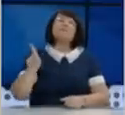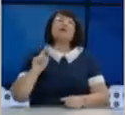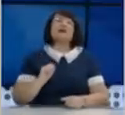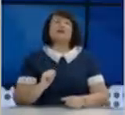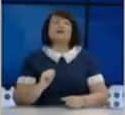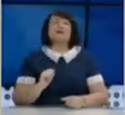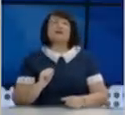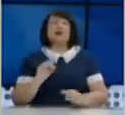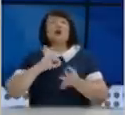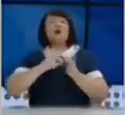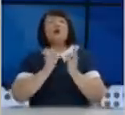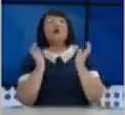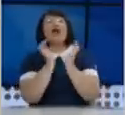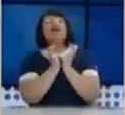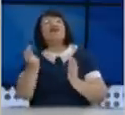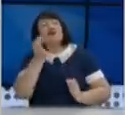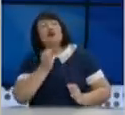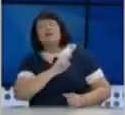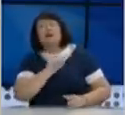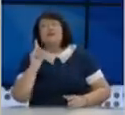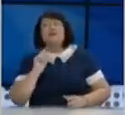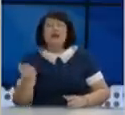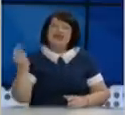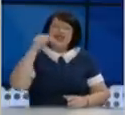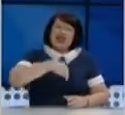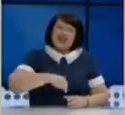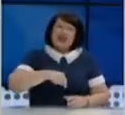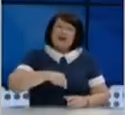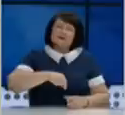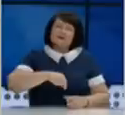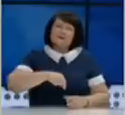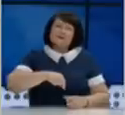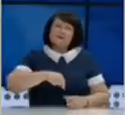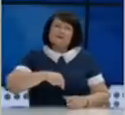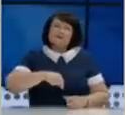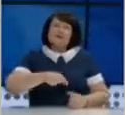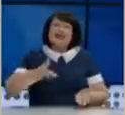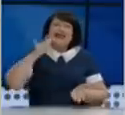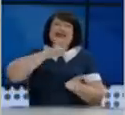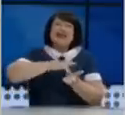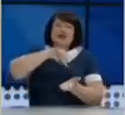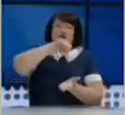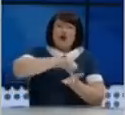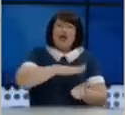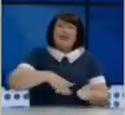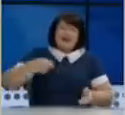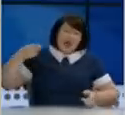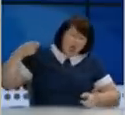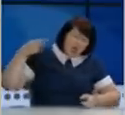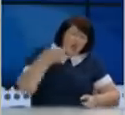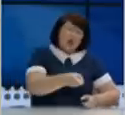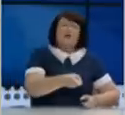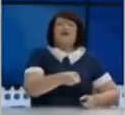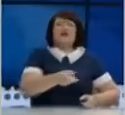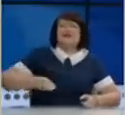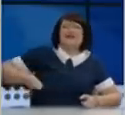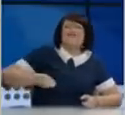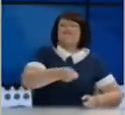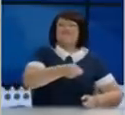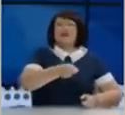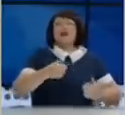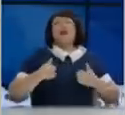UEFA. Διέσυσαν ανενόχλητη τη χώρα, έφτασαν στο κέντρο της Αθήνας και δολοφόνησαν ένα νέο